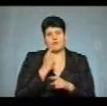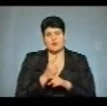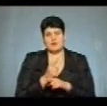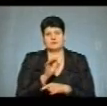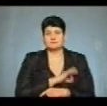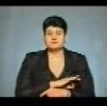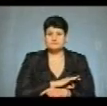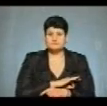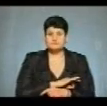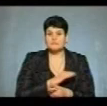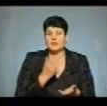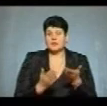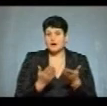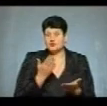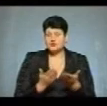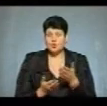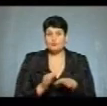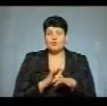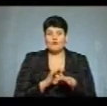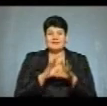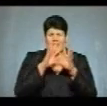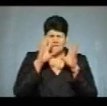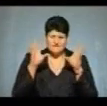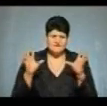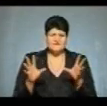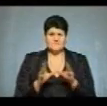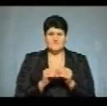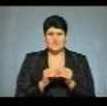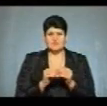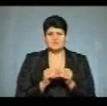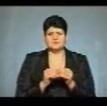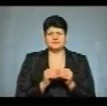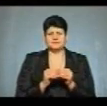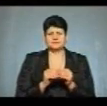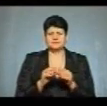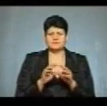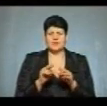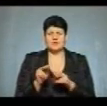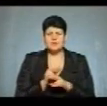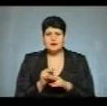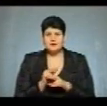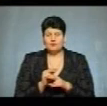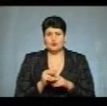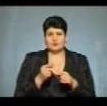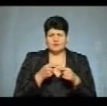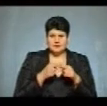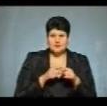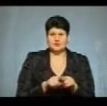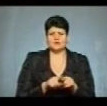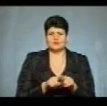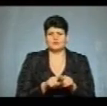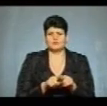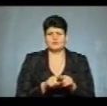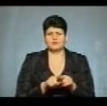І якщо проводиться весь комплекс щодо технічного правильного експлуатації і технічного